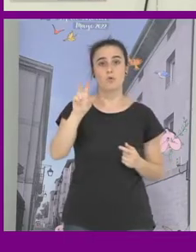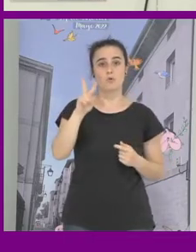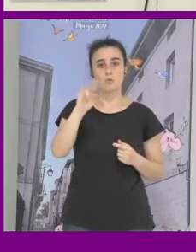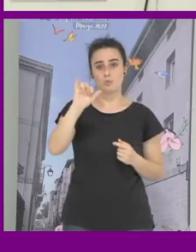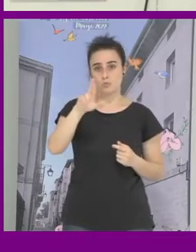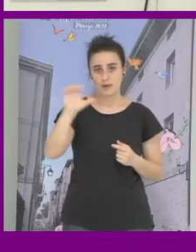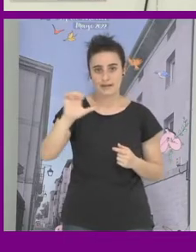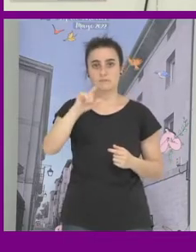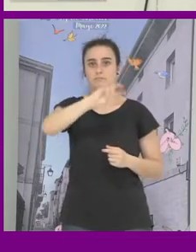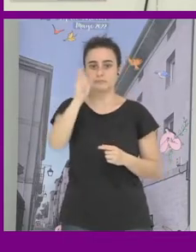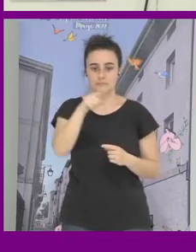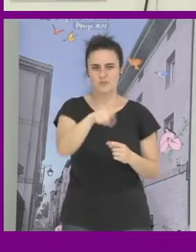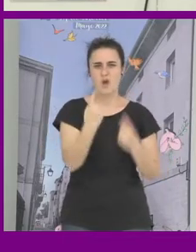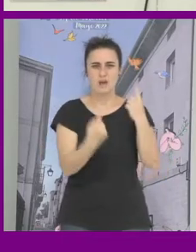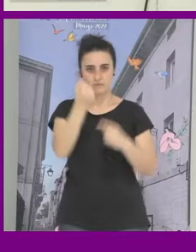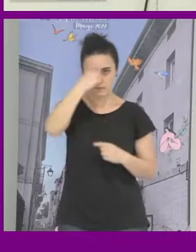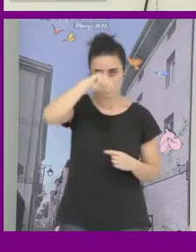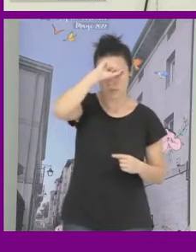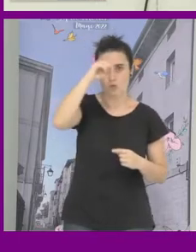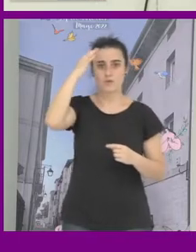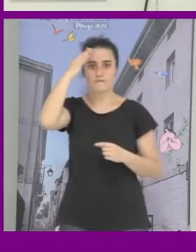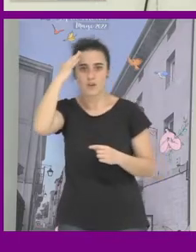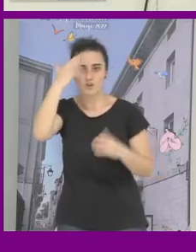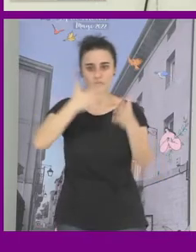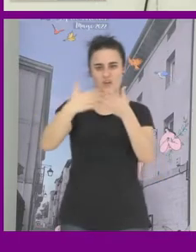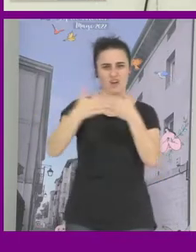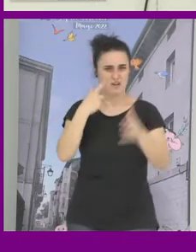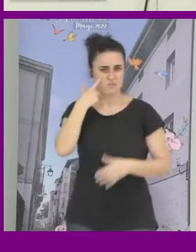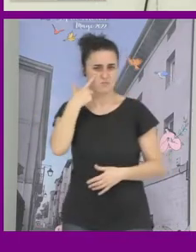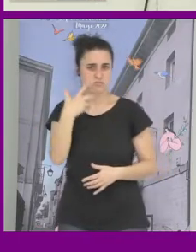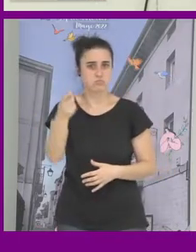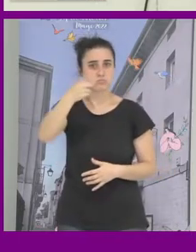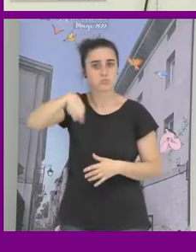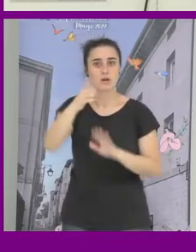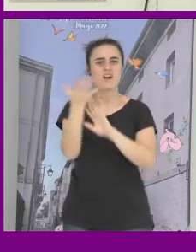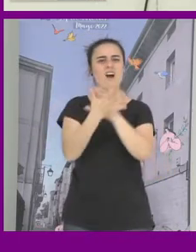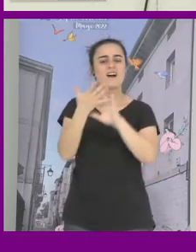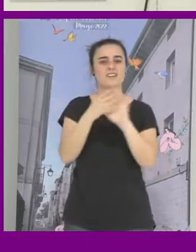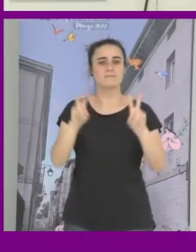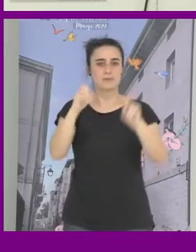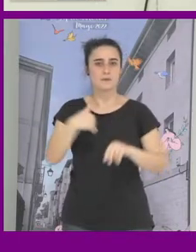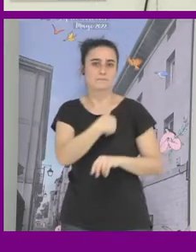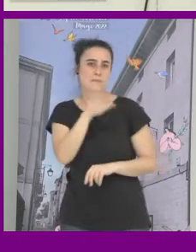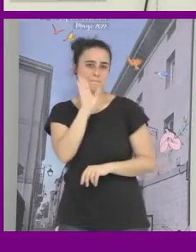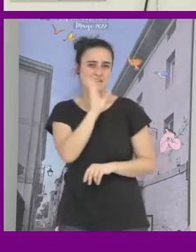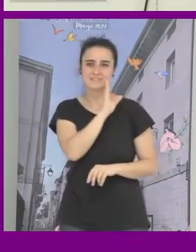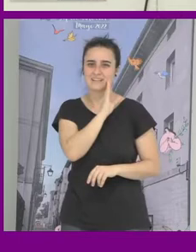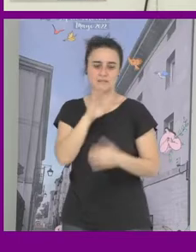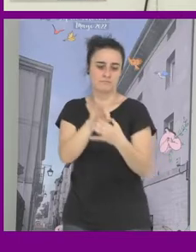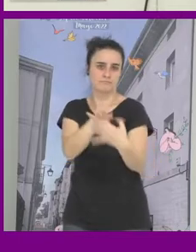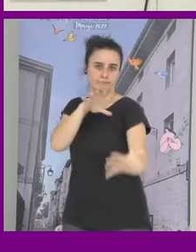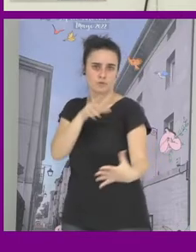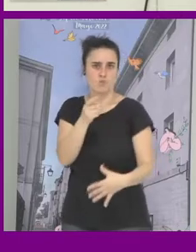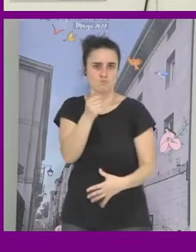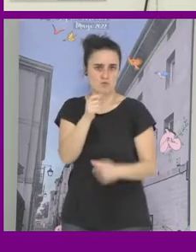bezalako antropologo, filosofo eta barrek, ba, amatasunetik askatzeko mezu hori